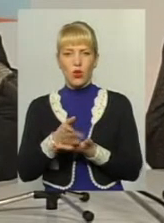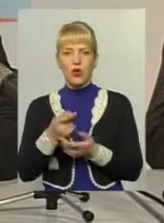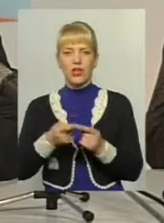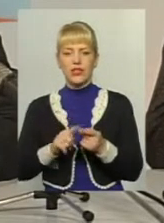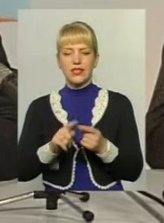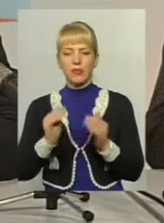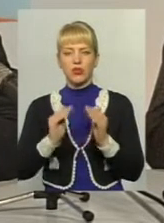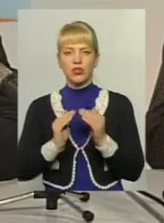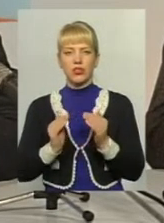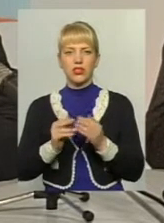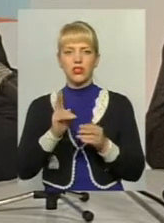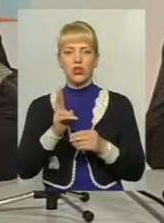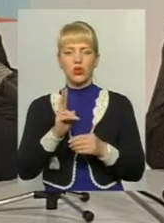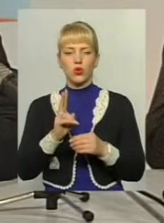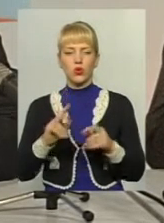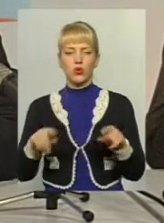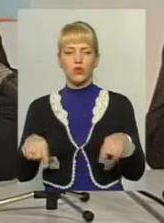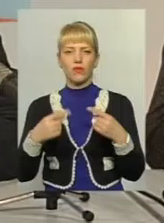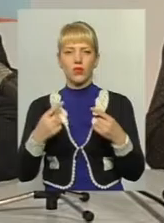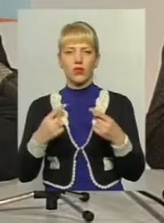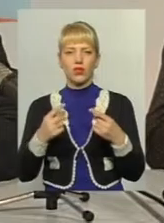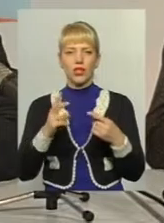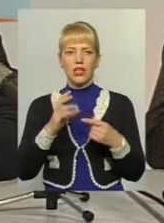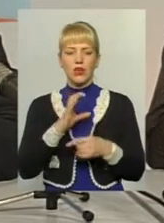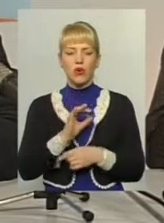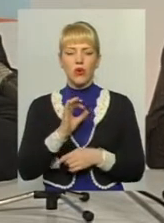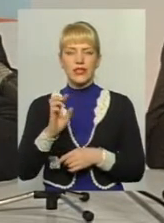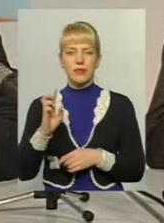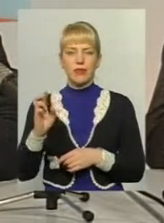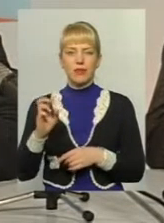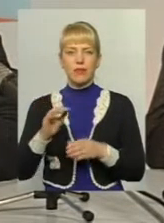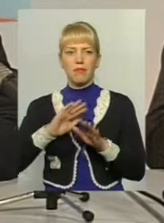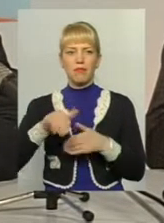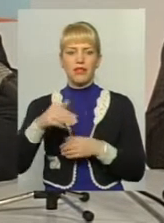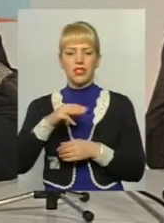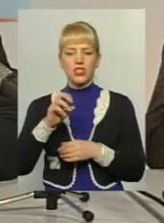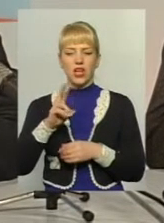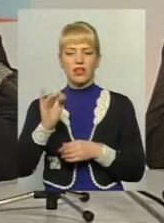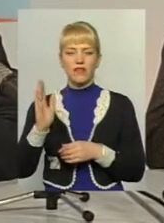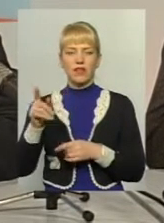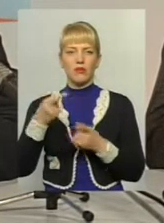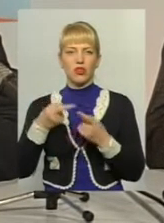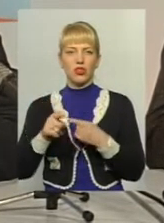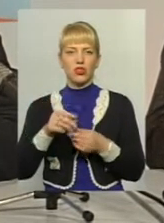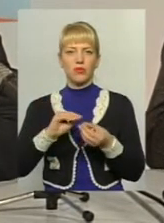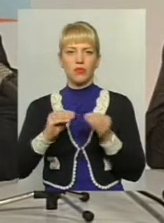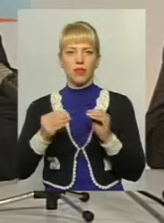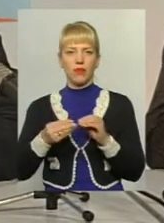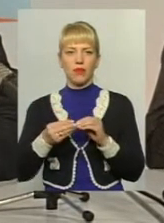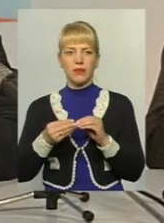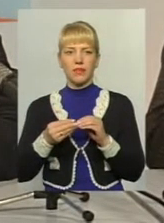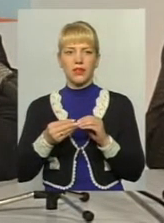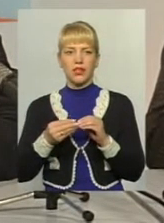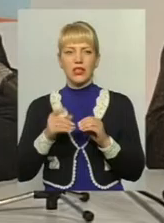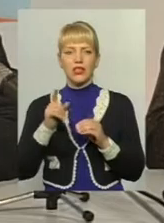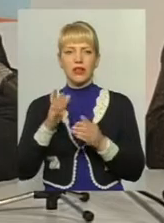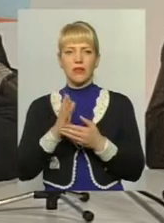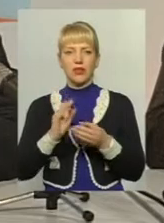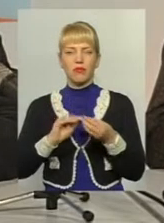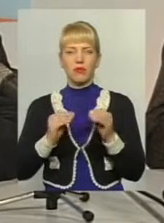у діючих ОСББ або ОСББ. Ну, у діючих, я думаю, що це Олег краще розкаже.